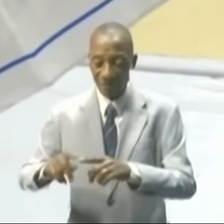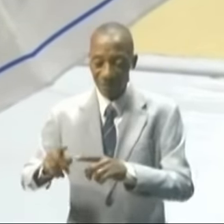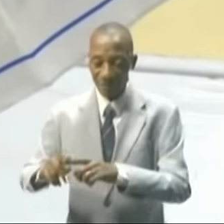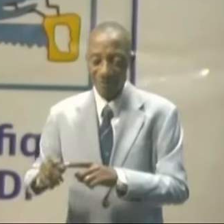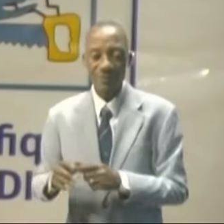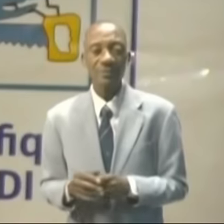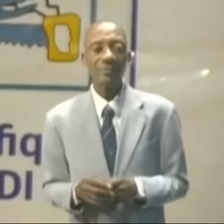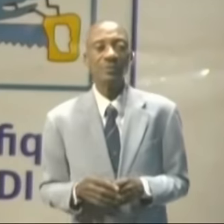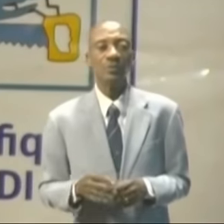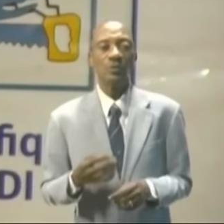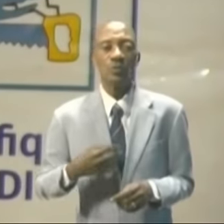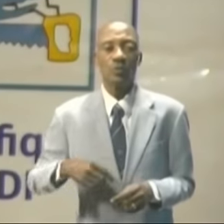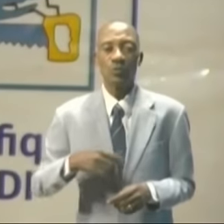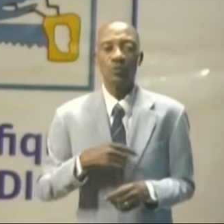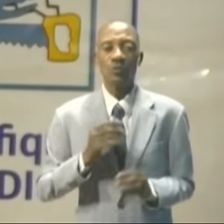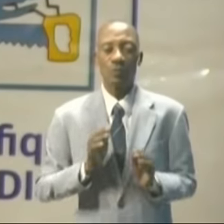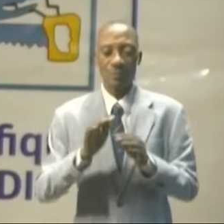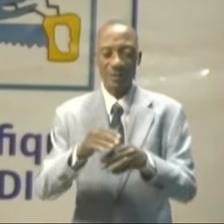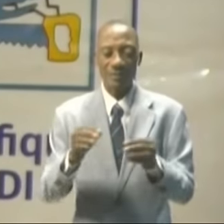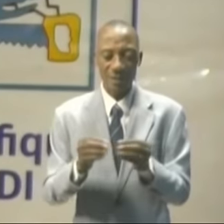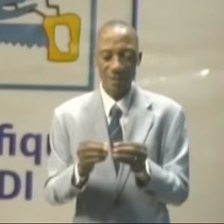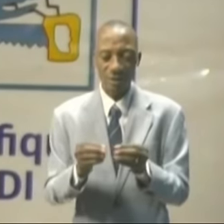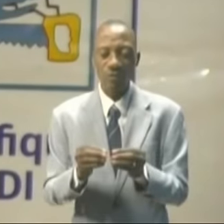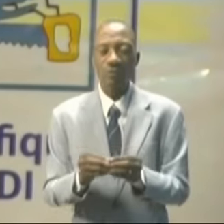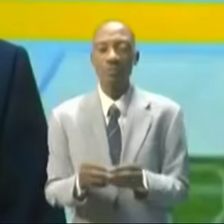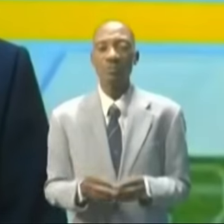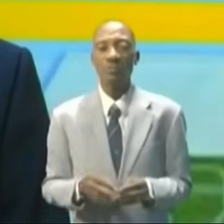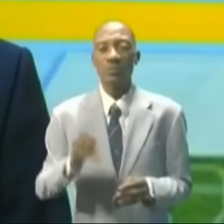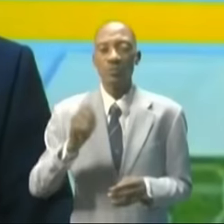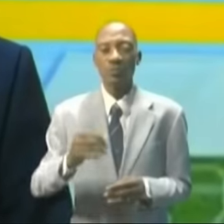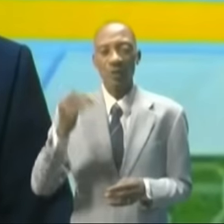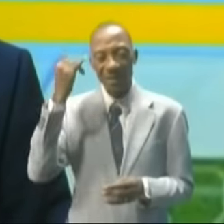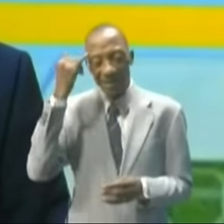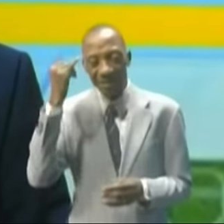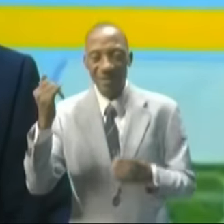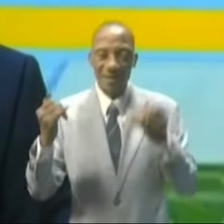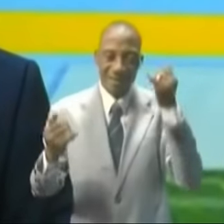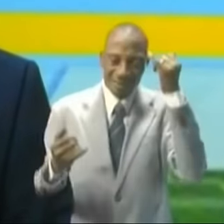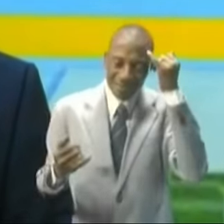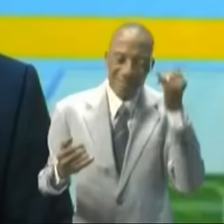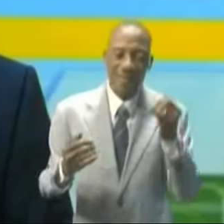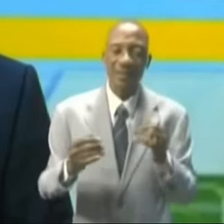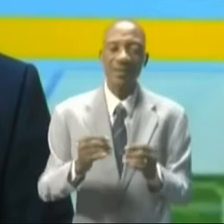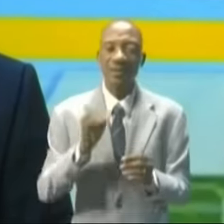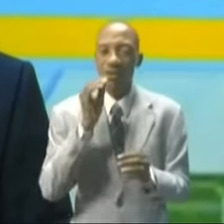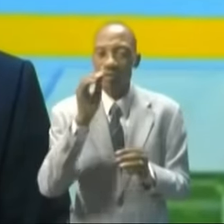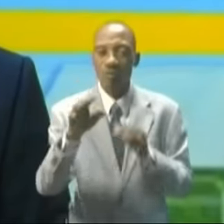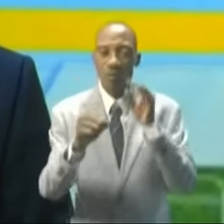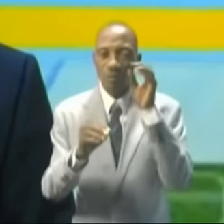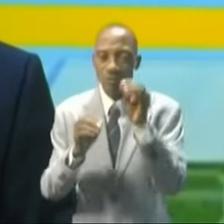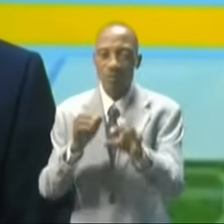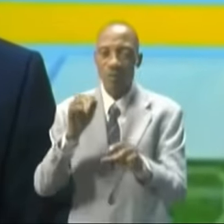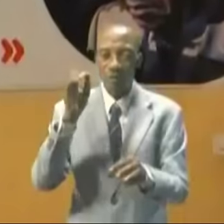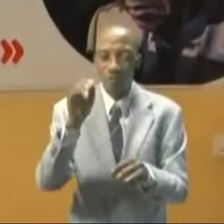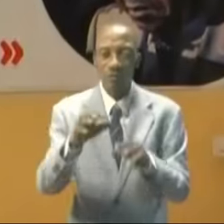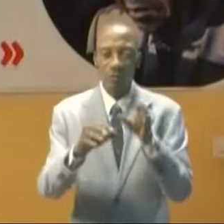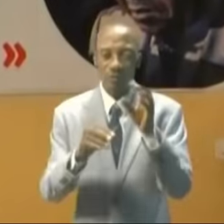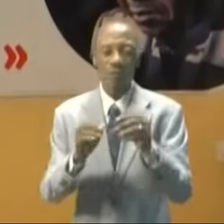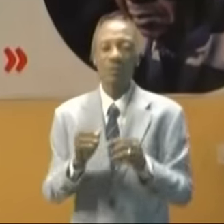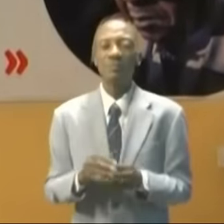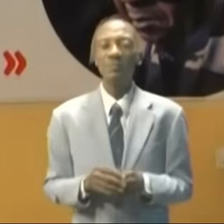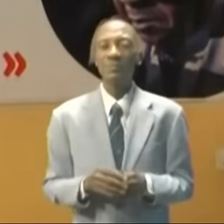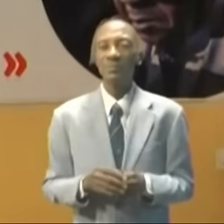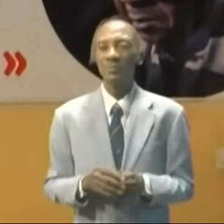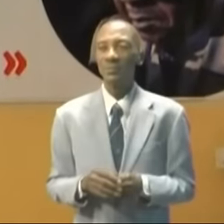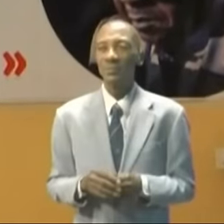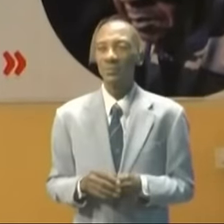des solutions, émettre des avis à tout ce qui concerne toutes les grandes questions de